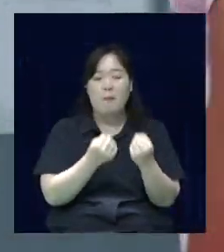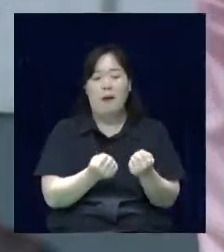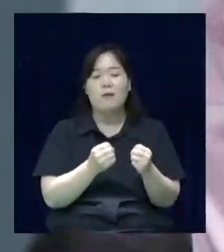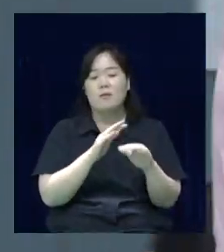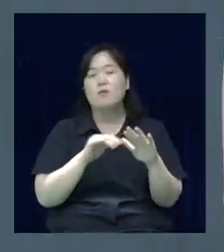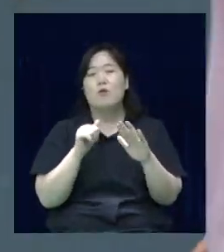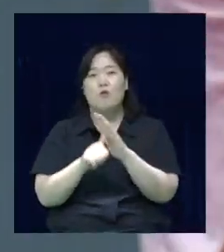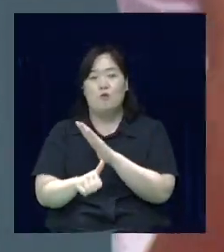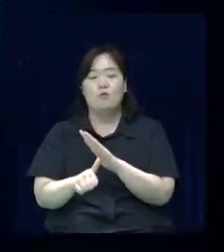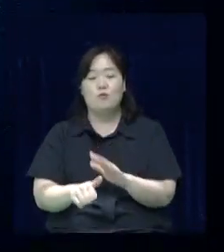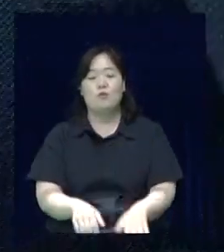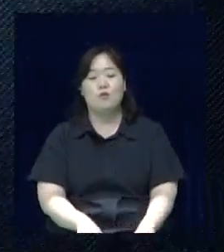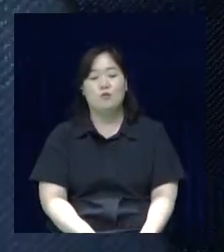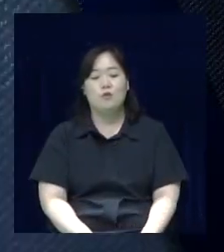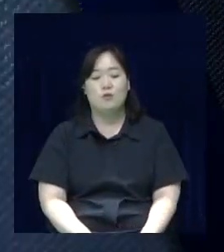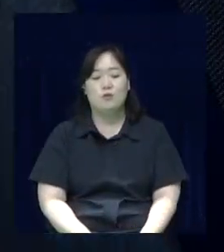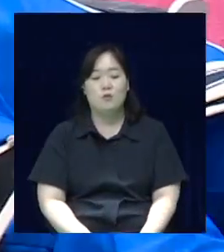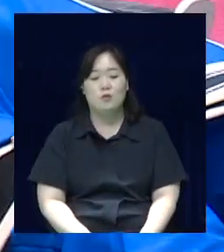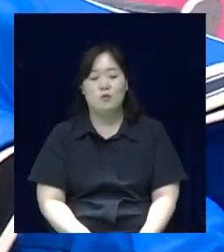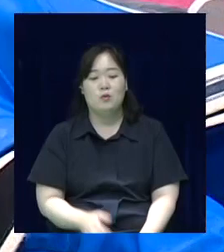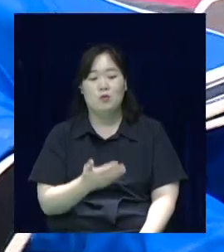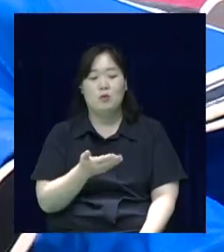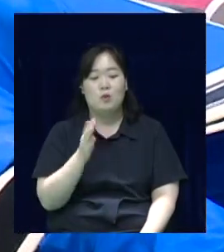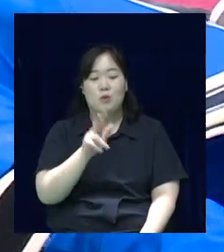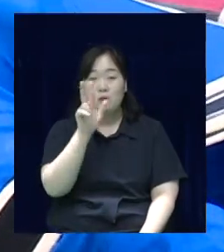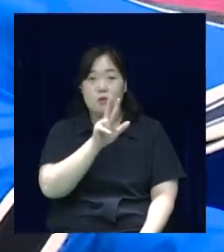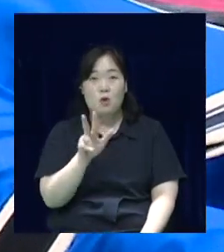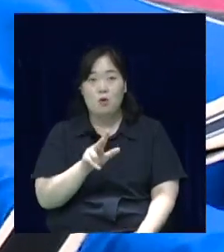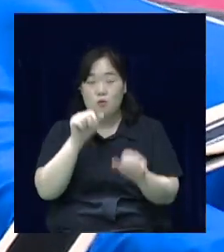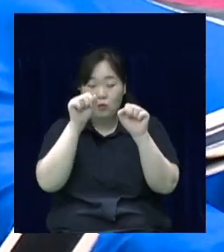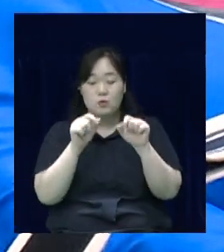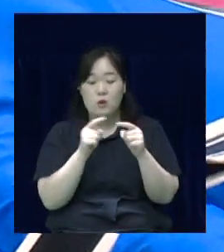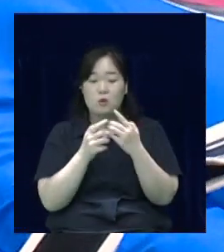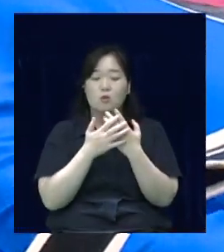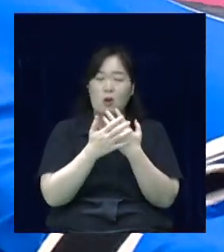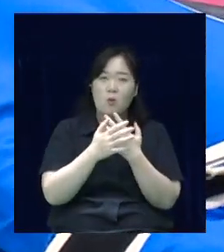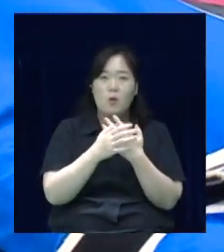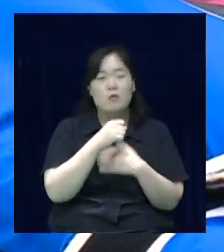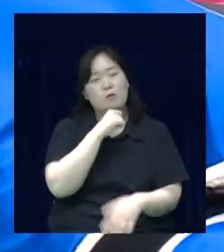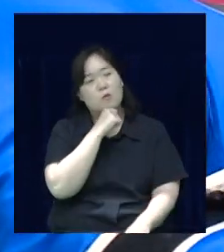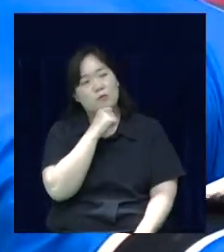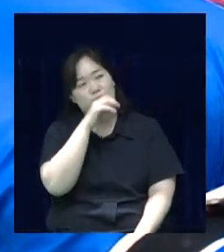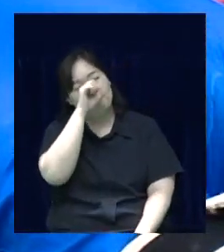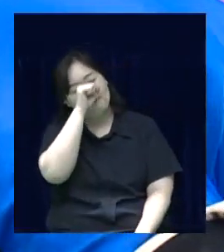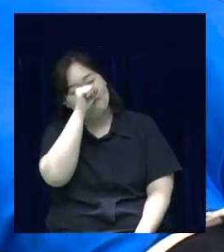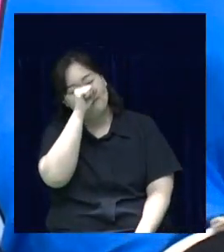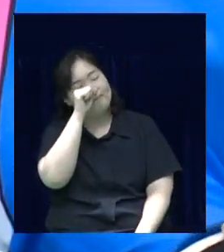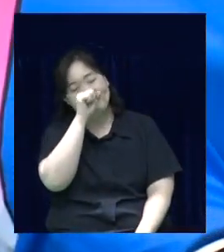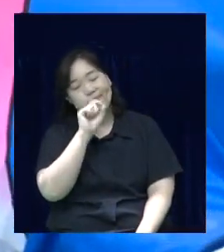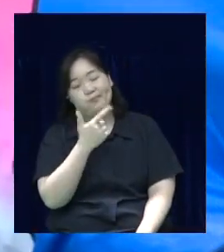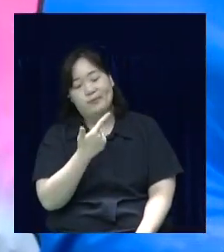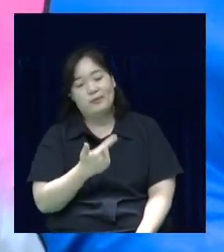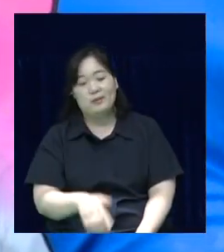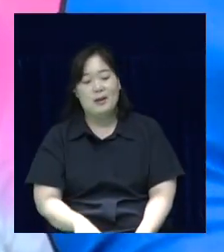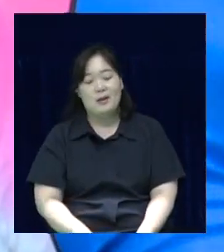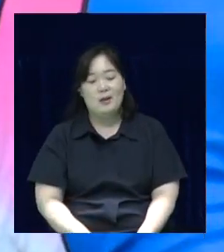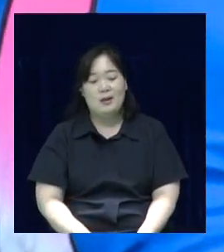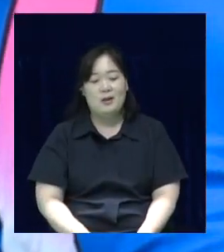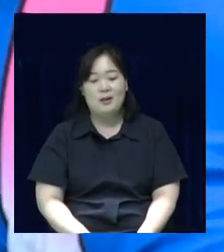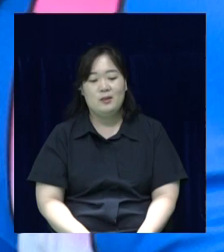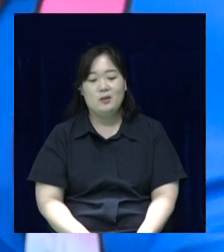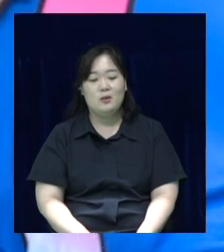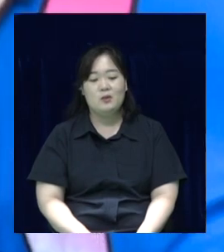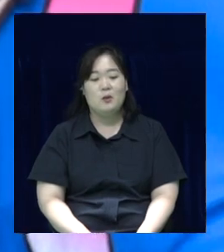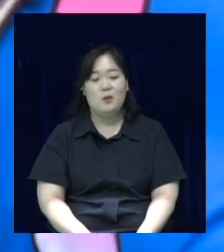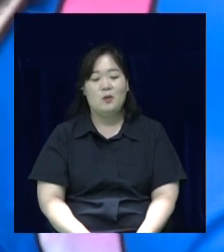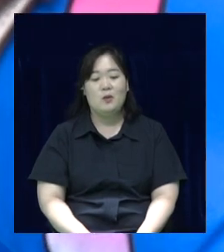예. 기량에 비해서 전국 체전에서의 성적이 그렇게 좋은 편은 아니었습니다. 네. 예, 또 나름대로 또 굉장히 다혈질